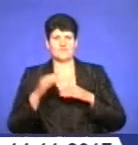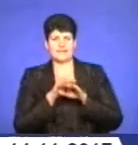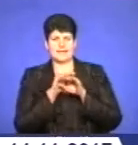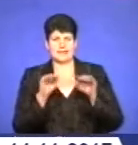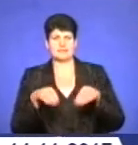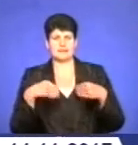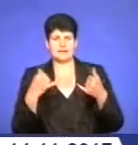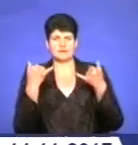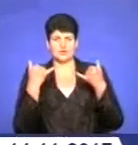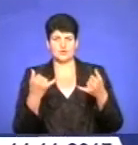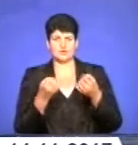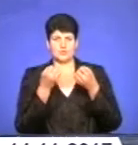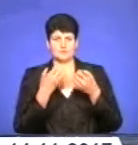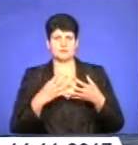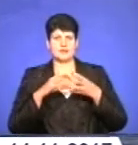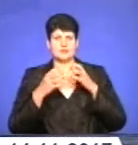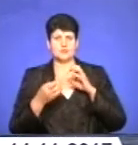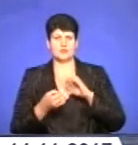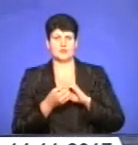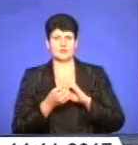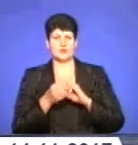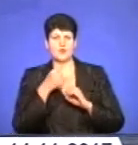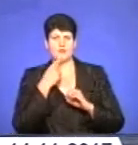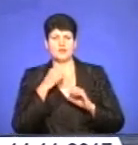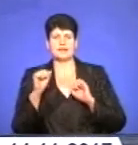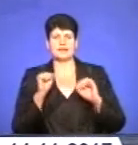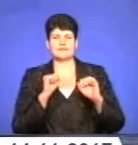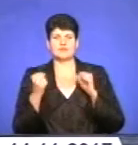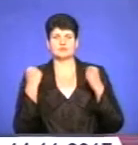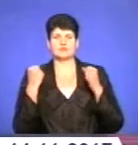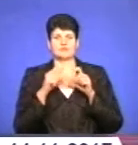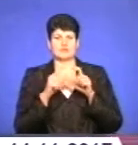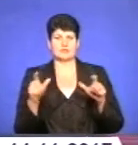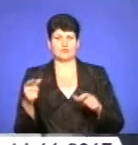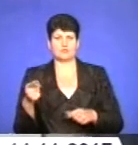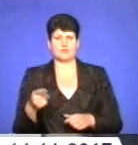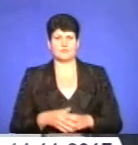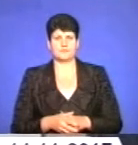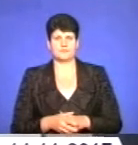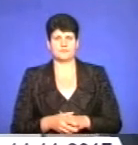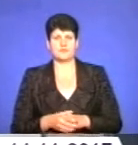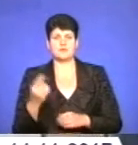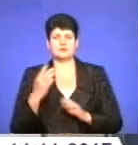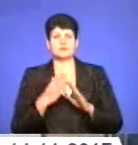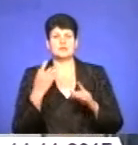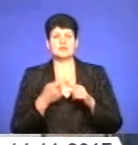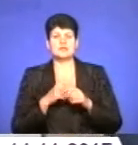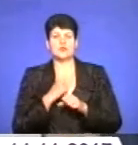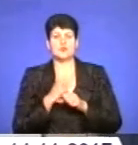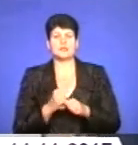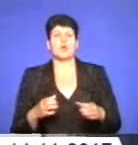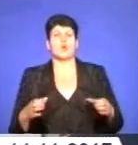дає нині позитивні результати, зазначає керівник спортивного закладу Тернополя. Перш за все, це робота колективу.